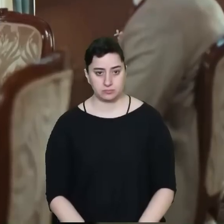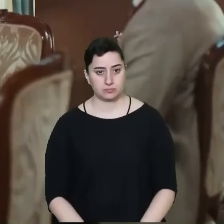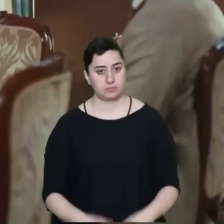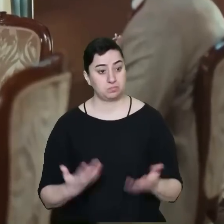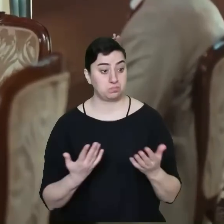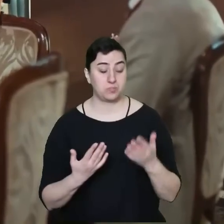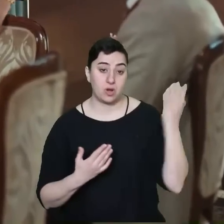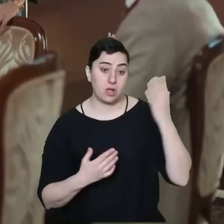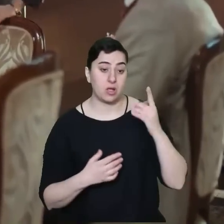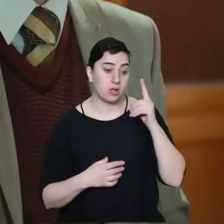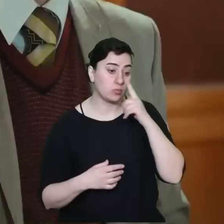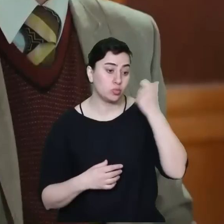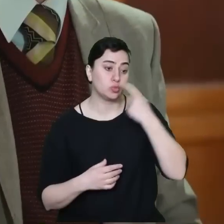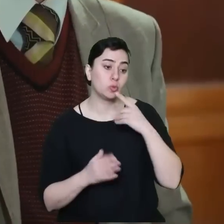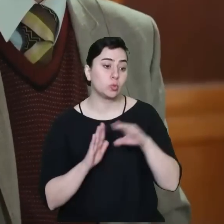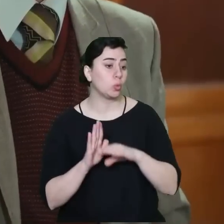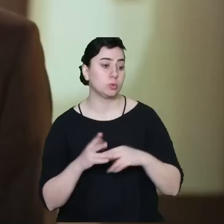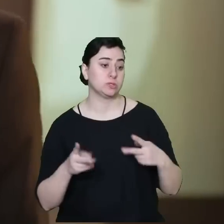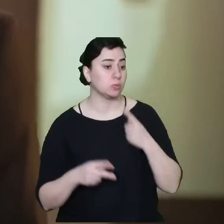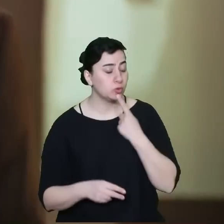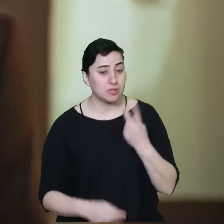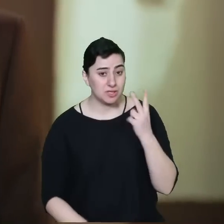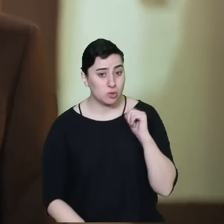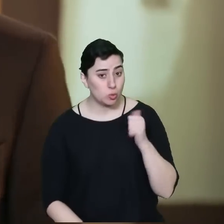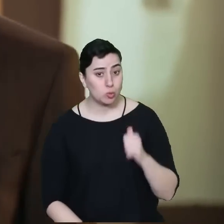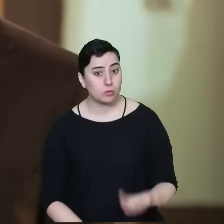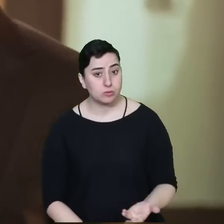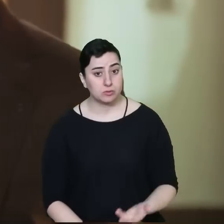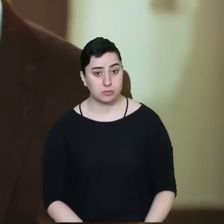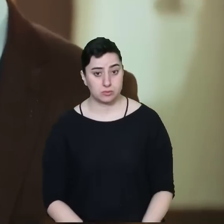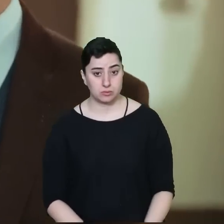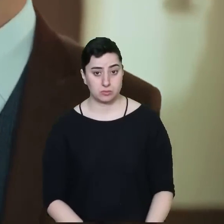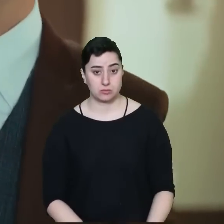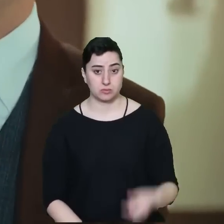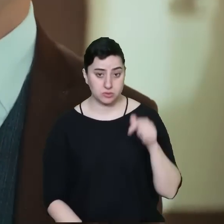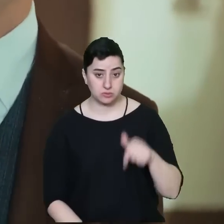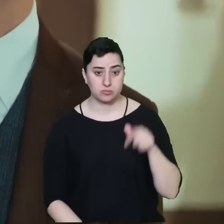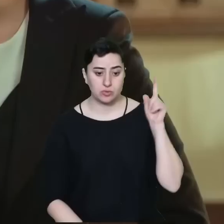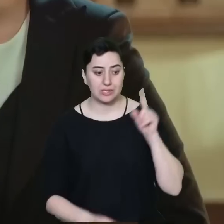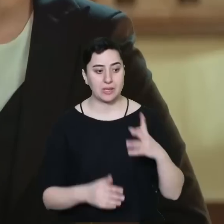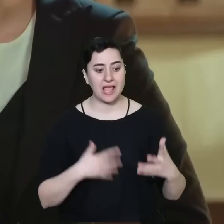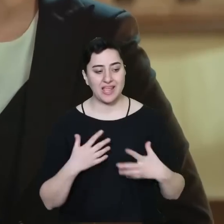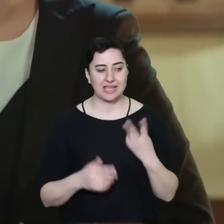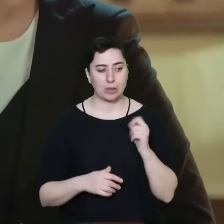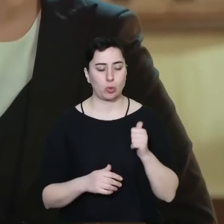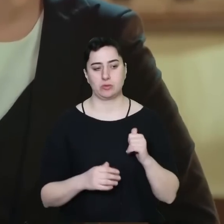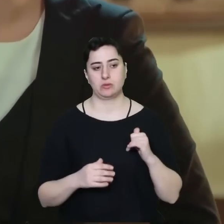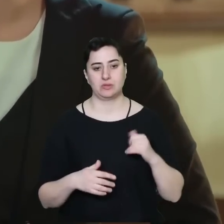Mevzuat, adamın da putu bu. İki gün düşünebiliyor musunuz? Bence şimdiden bu adam iple çekmeye